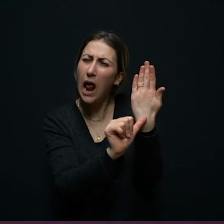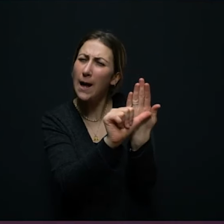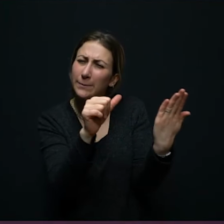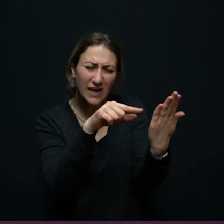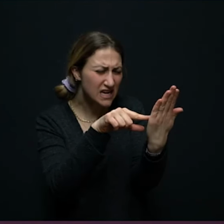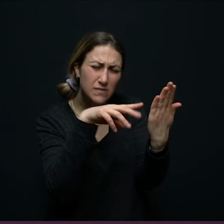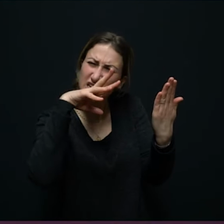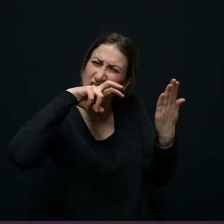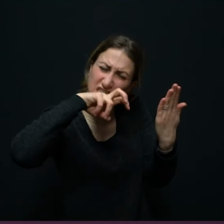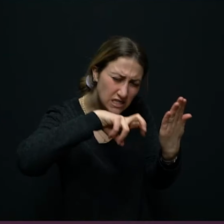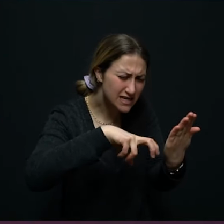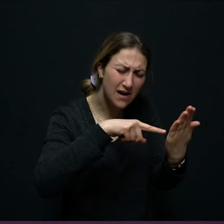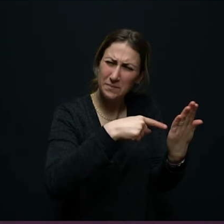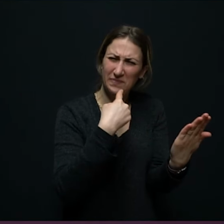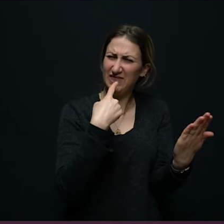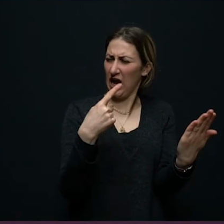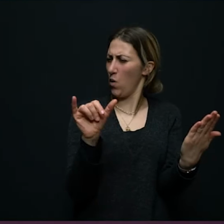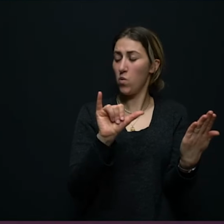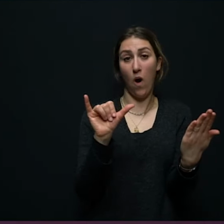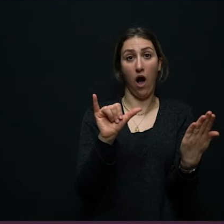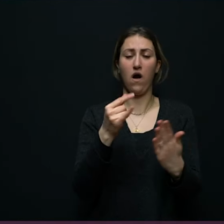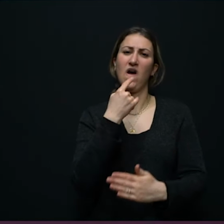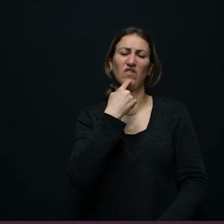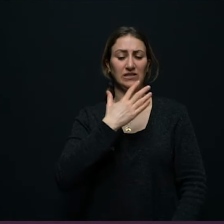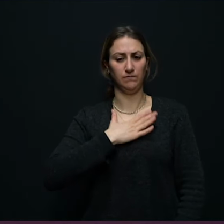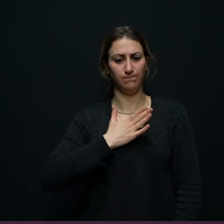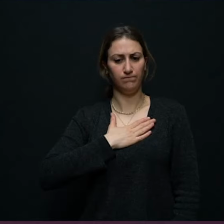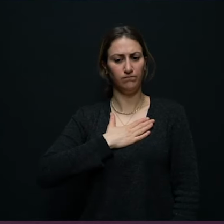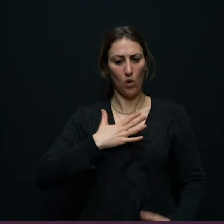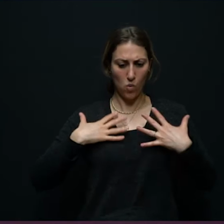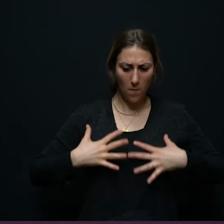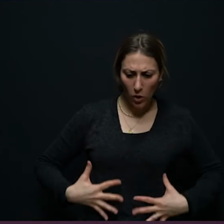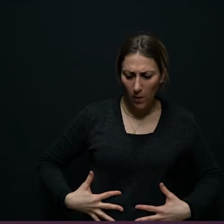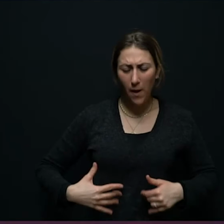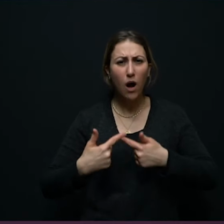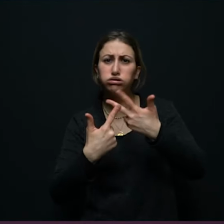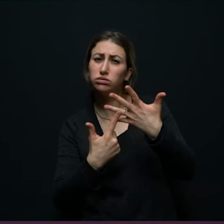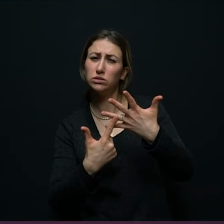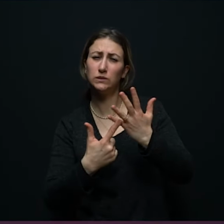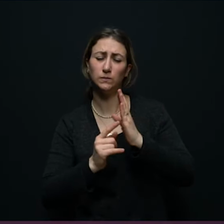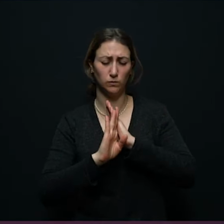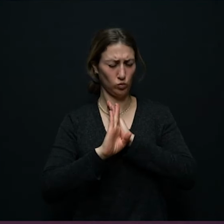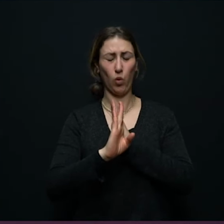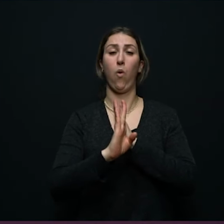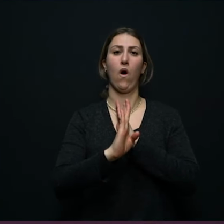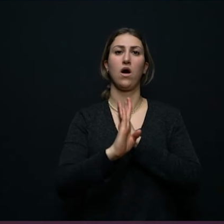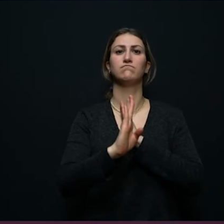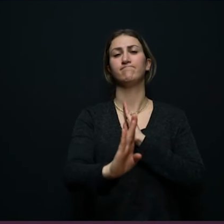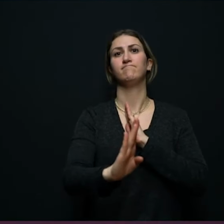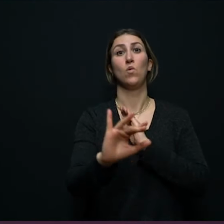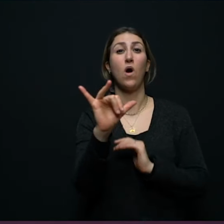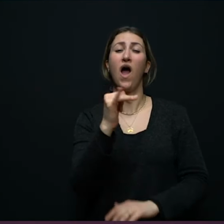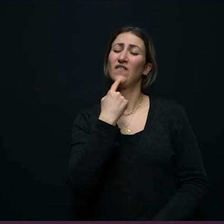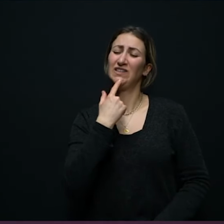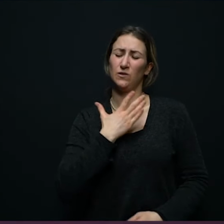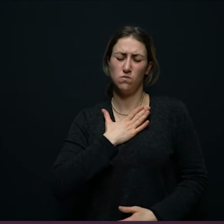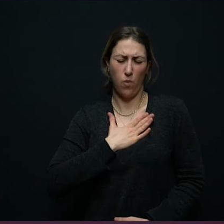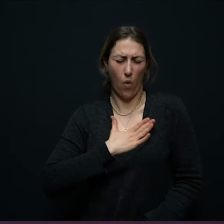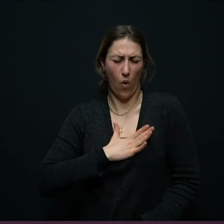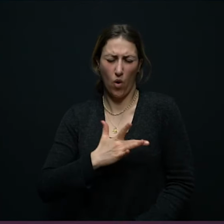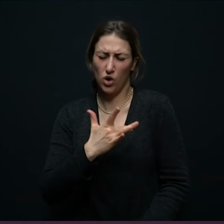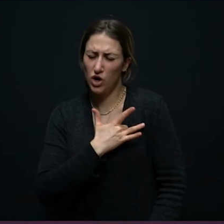désigne l'intégrité morale une qualité qui en fait comprend à la fois la bonté la miséricorde la pureté un choeur